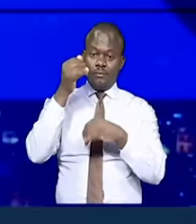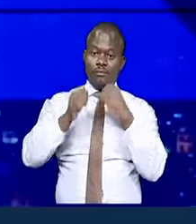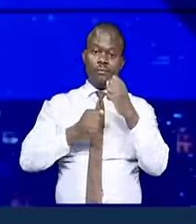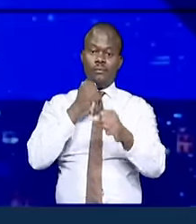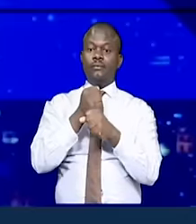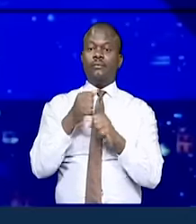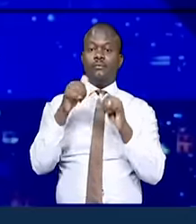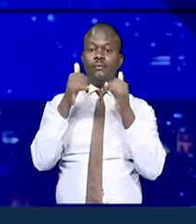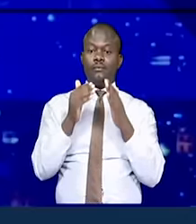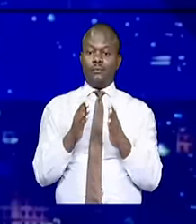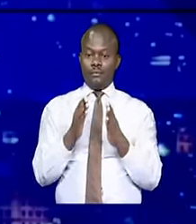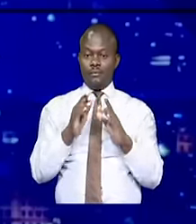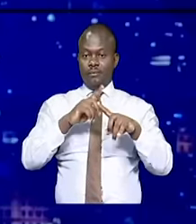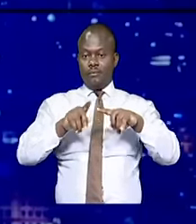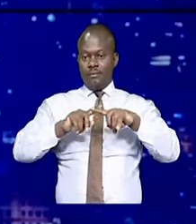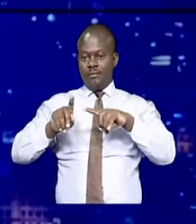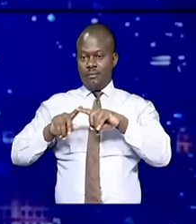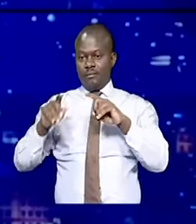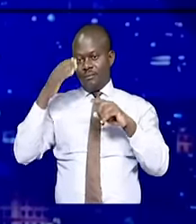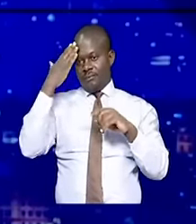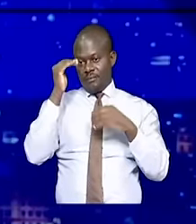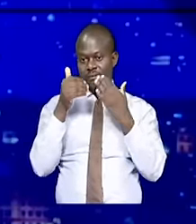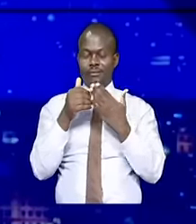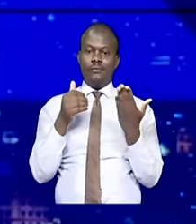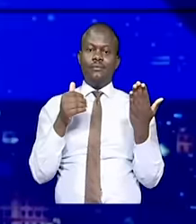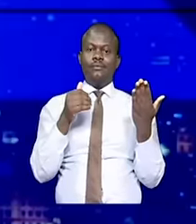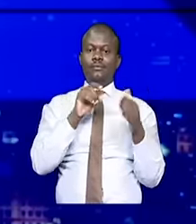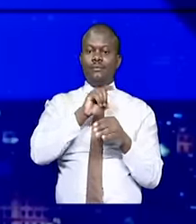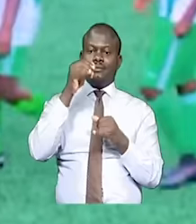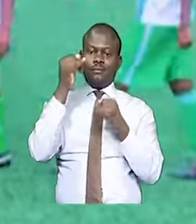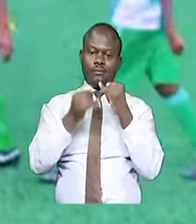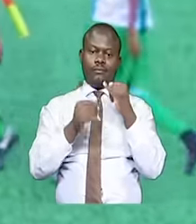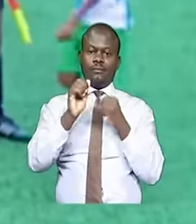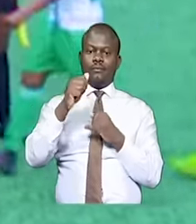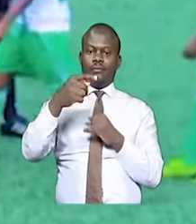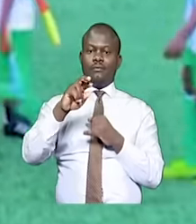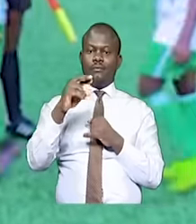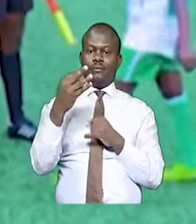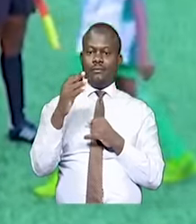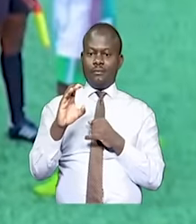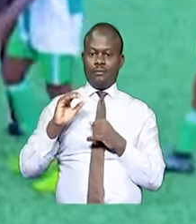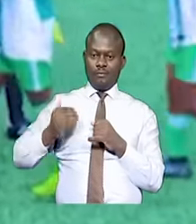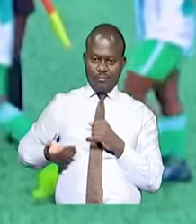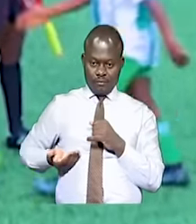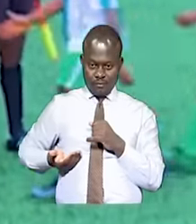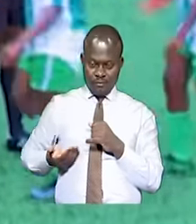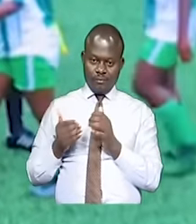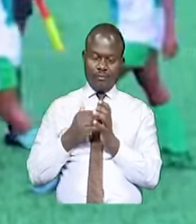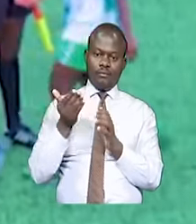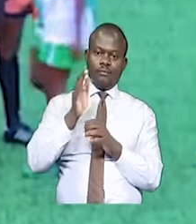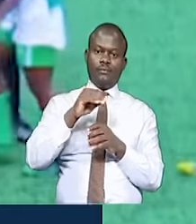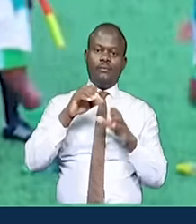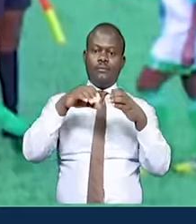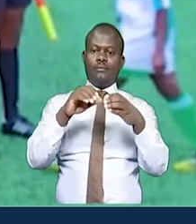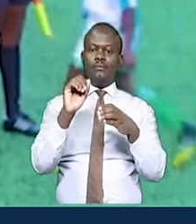w'imikino mu mikino itandukanye kuko inkuru ya weekend APR y'abagore yagarutse mu kiciro cya